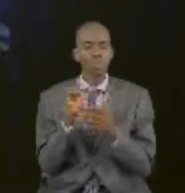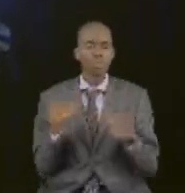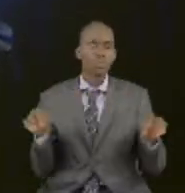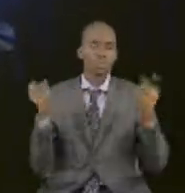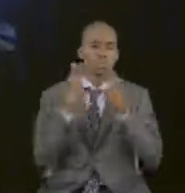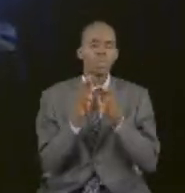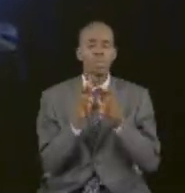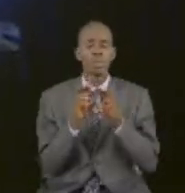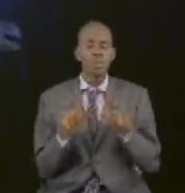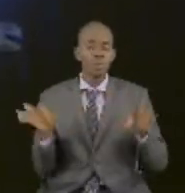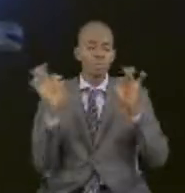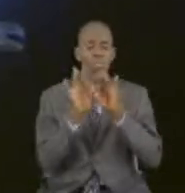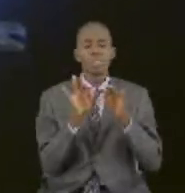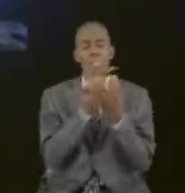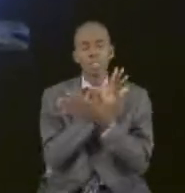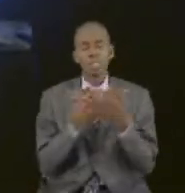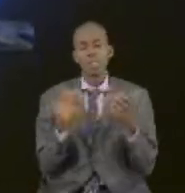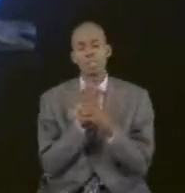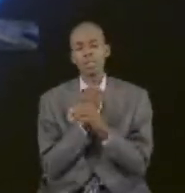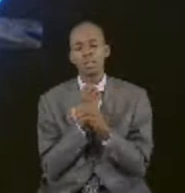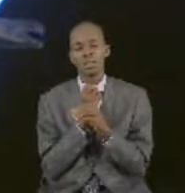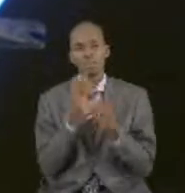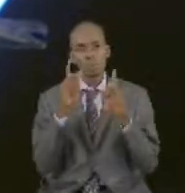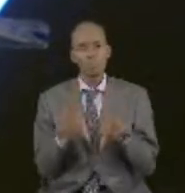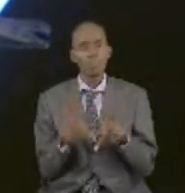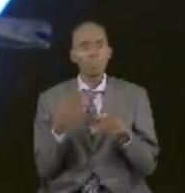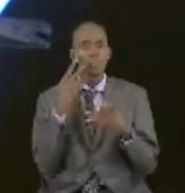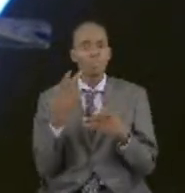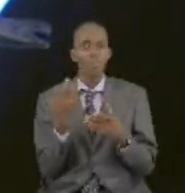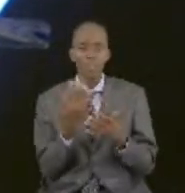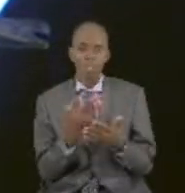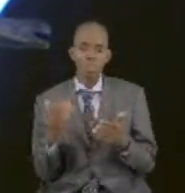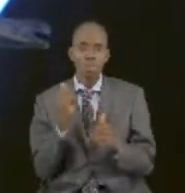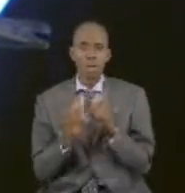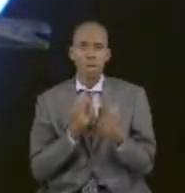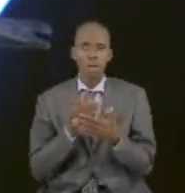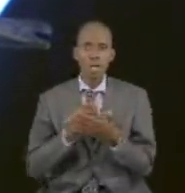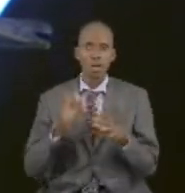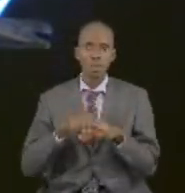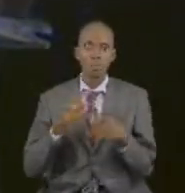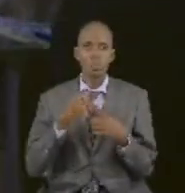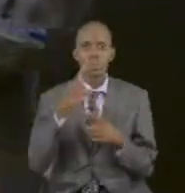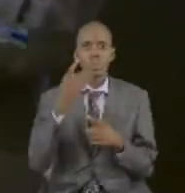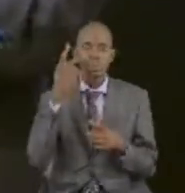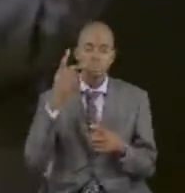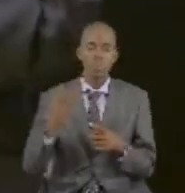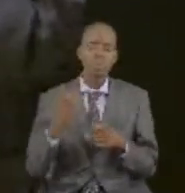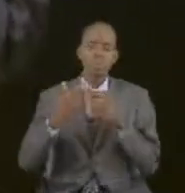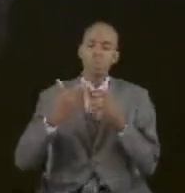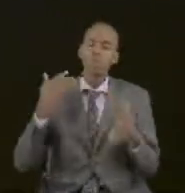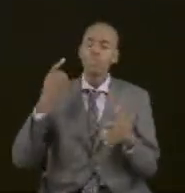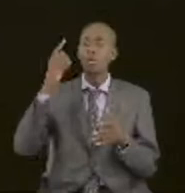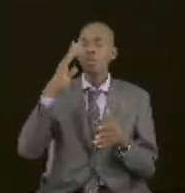celle-là fiable et laver maintenant les choses que je vous écris devant dieu je ne mords points